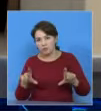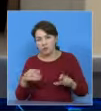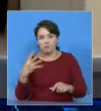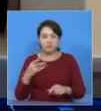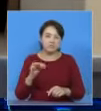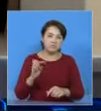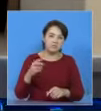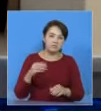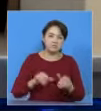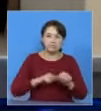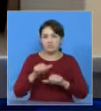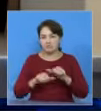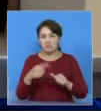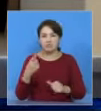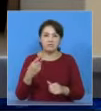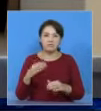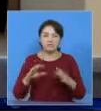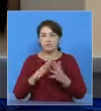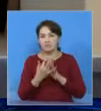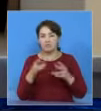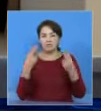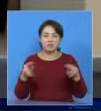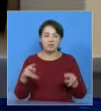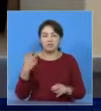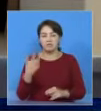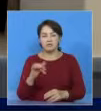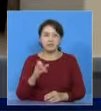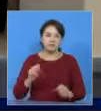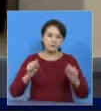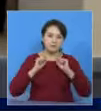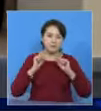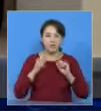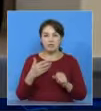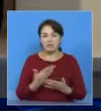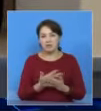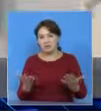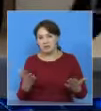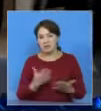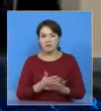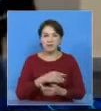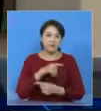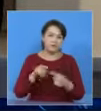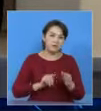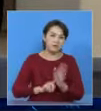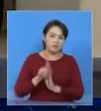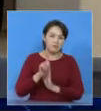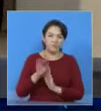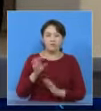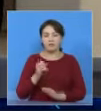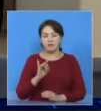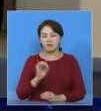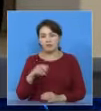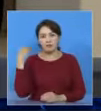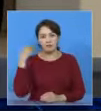сада, 1 сельский клуб, 3 спортивных центра, а также ряд предприятий, создателями которых являются